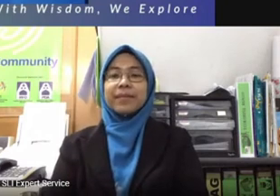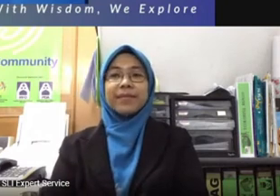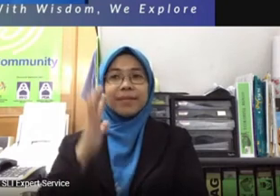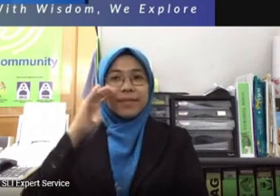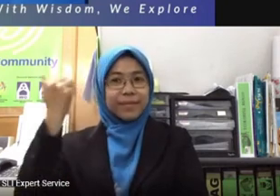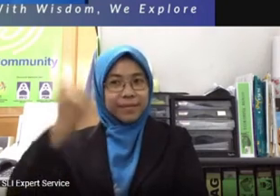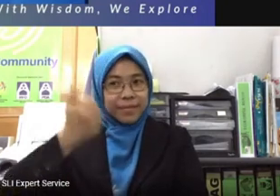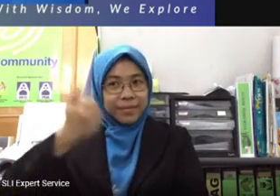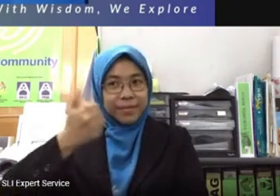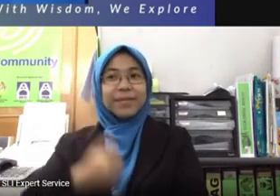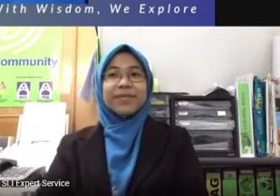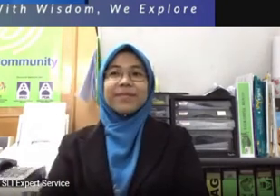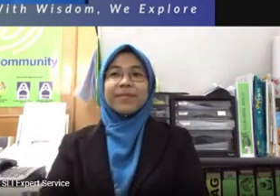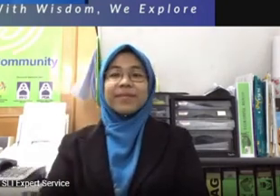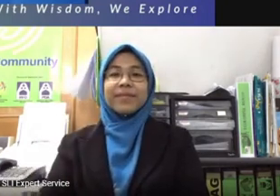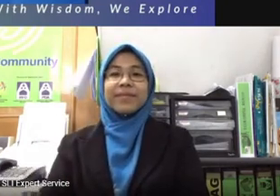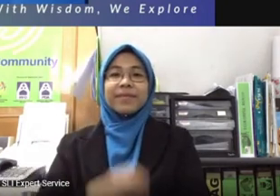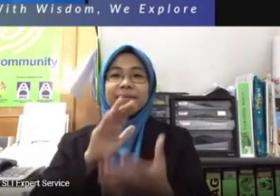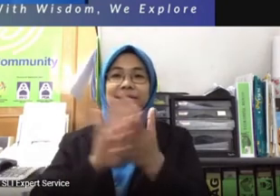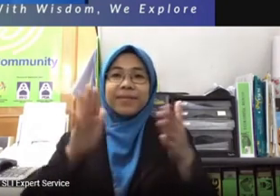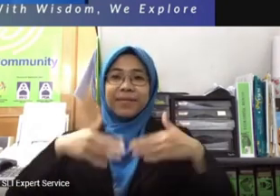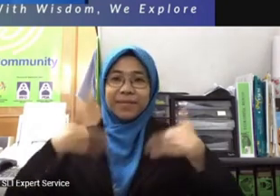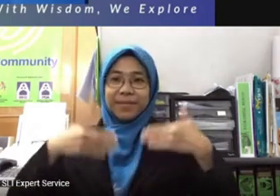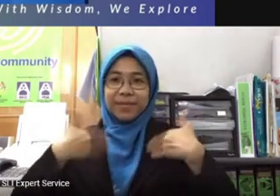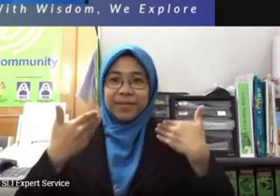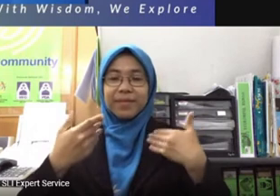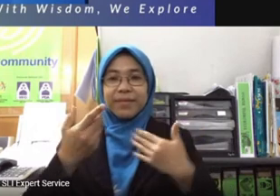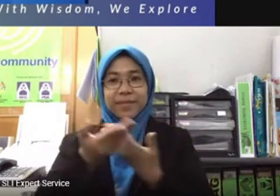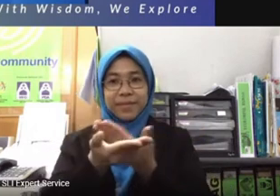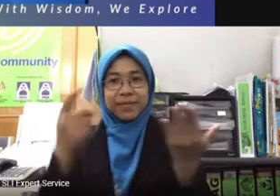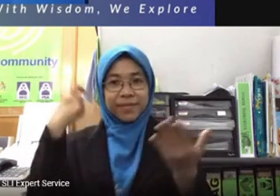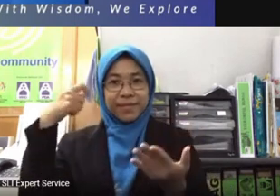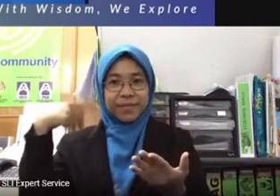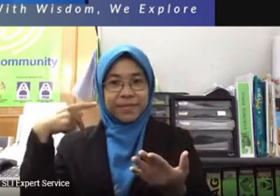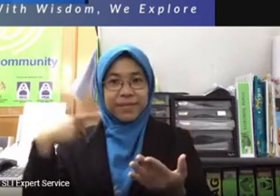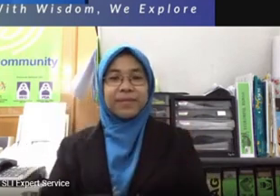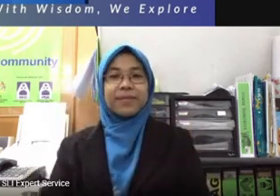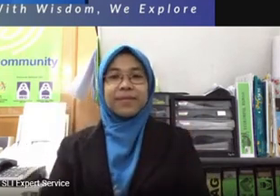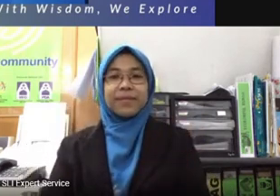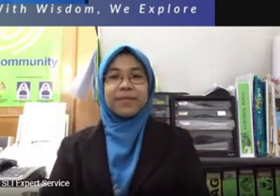Assalamualaikum warahmatullahi wabarakatuh. Salam sejahtera tuan-tuan dan puan-puan.